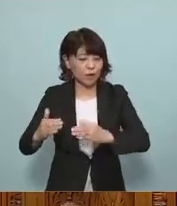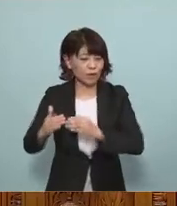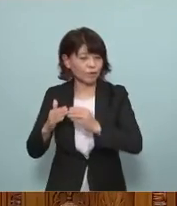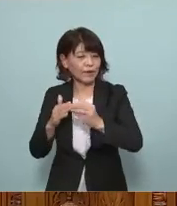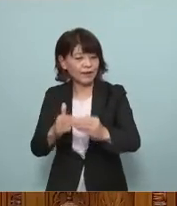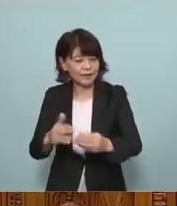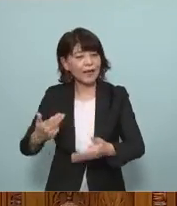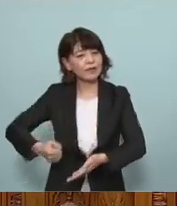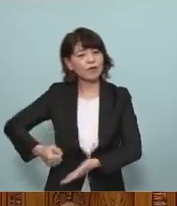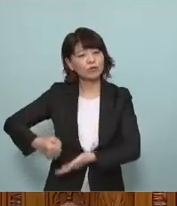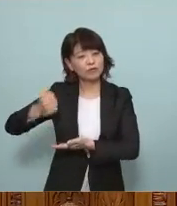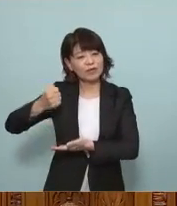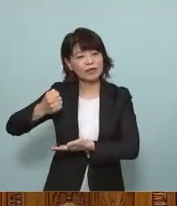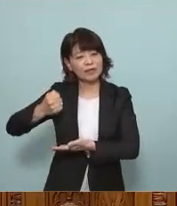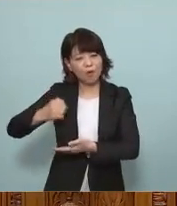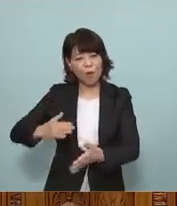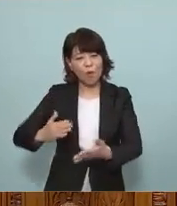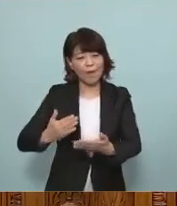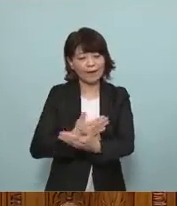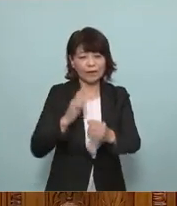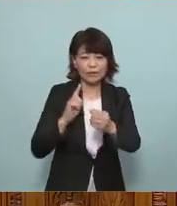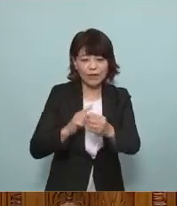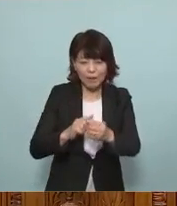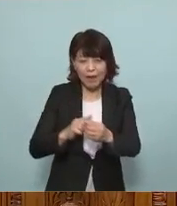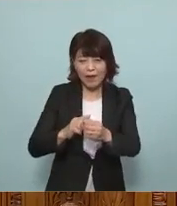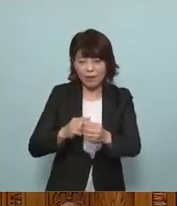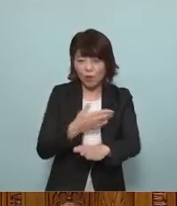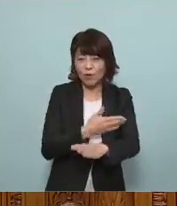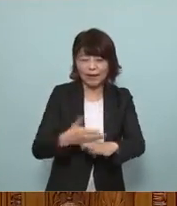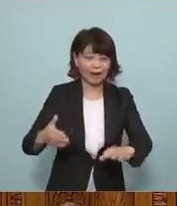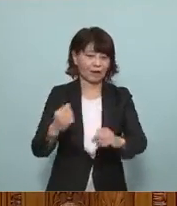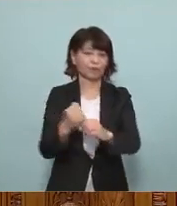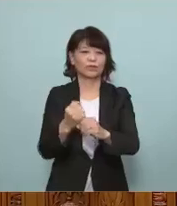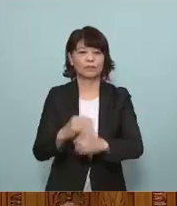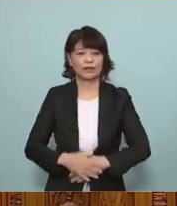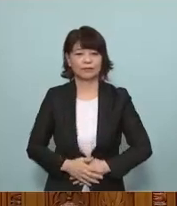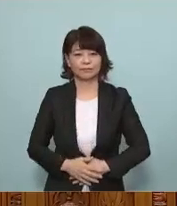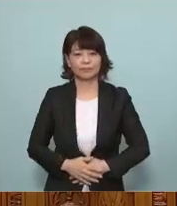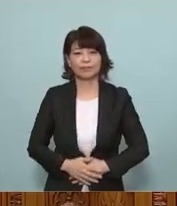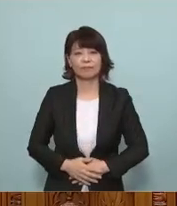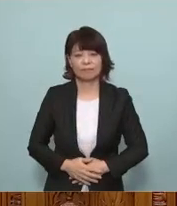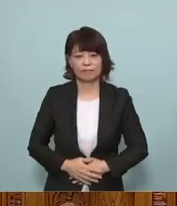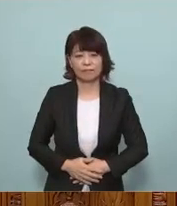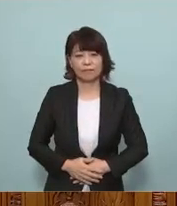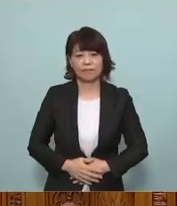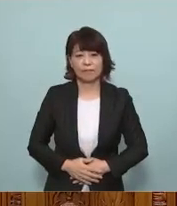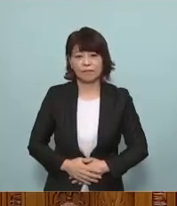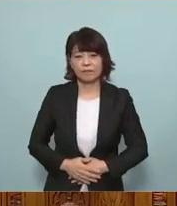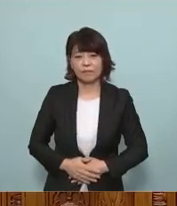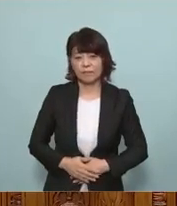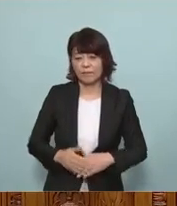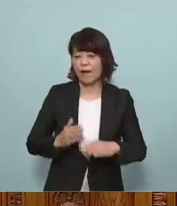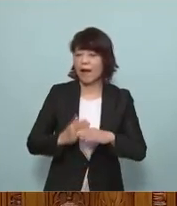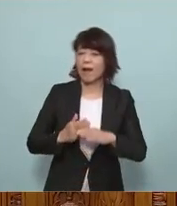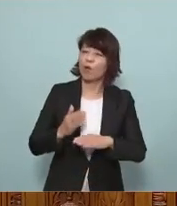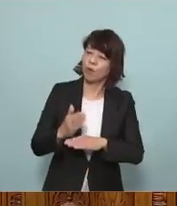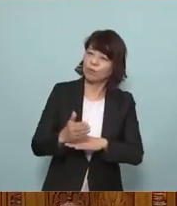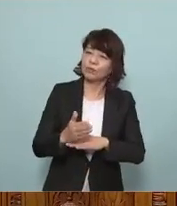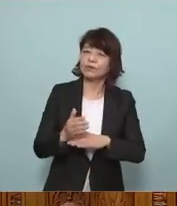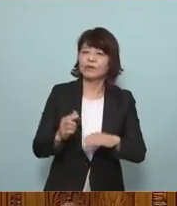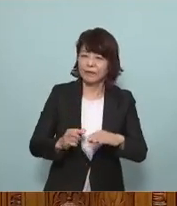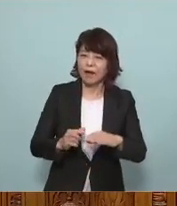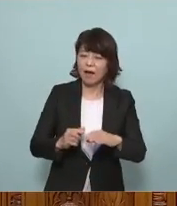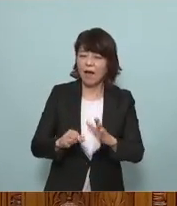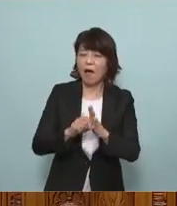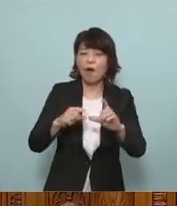た大きな流れを作っていきます。過度の効率性重視による市場の失